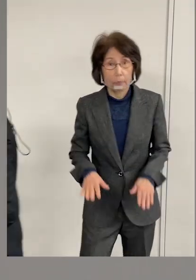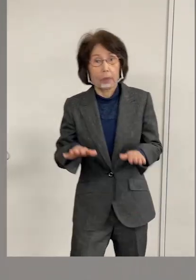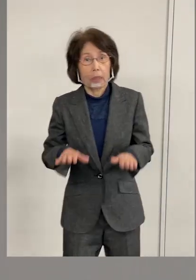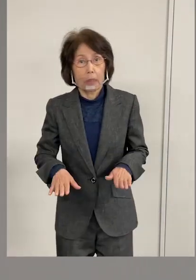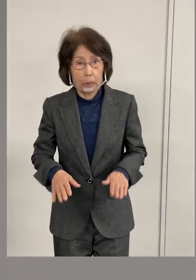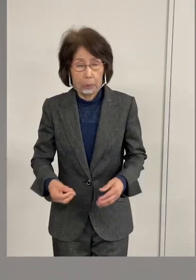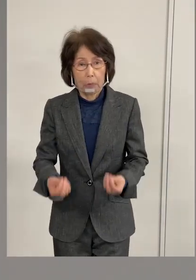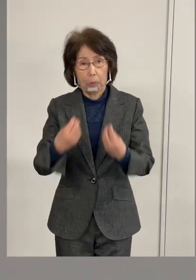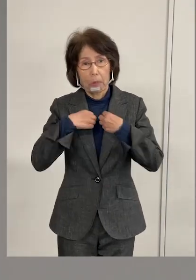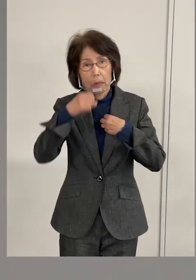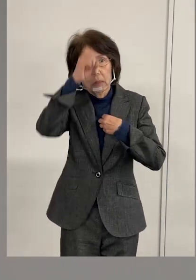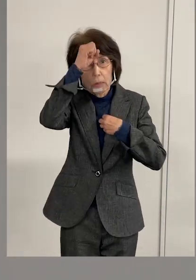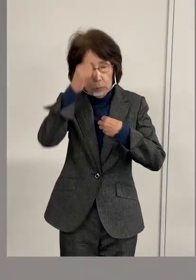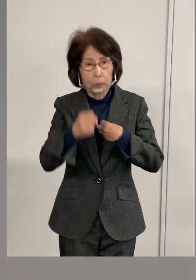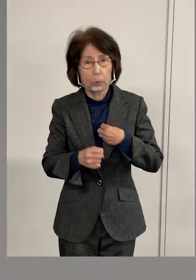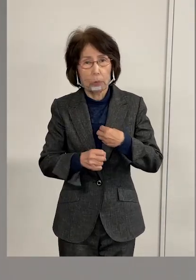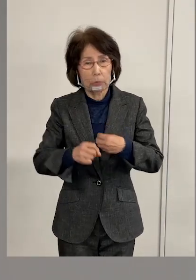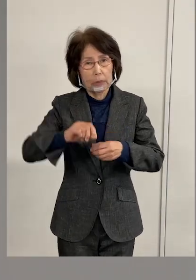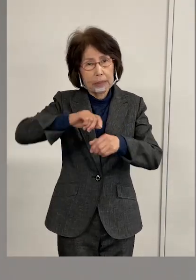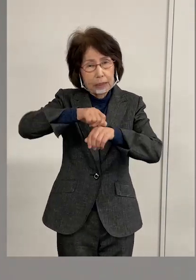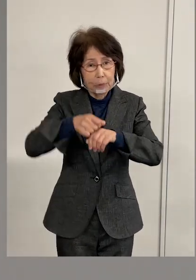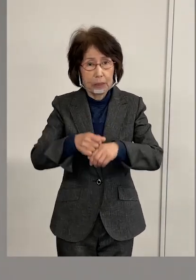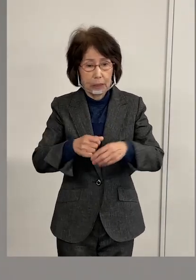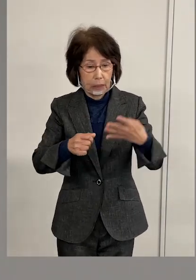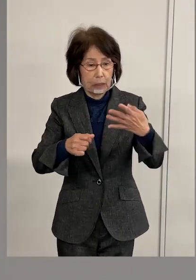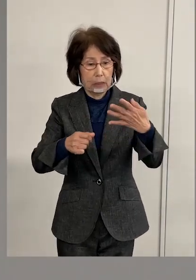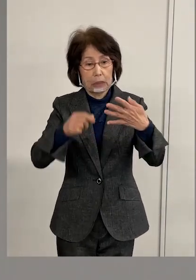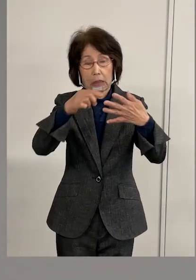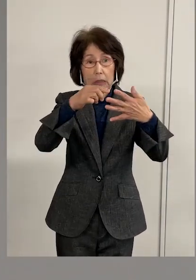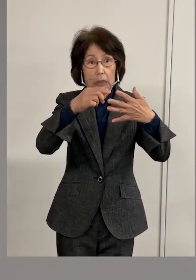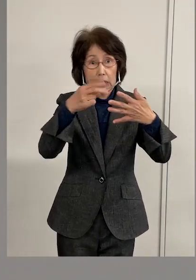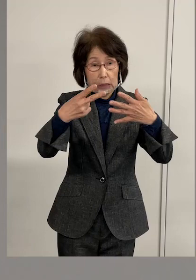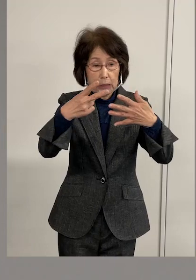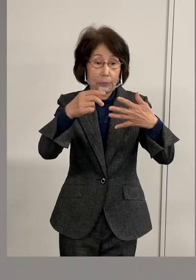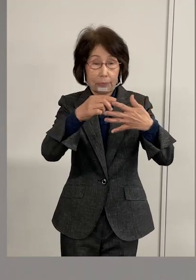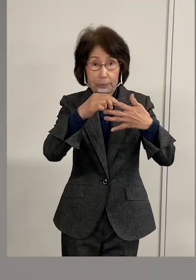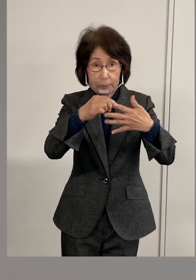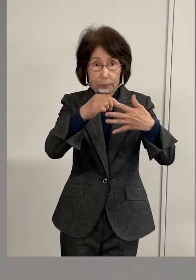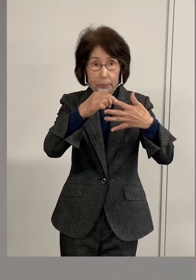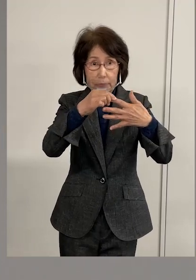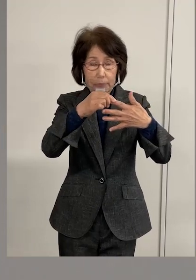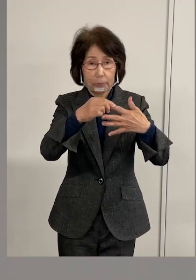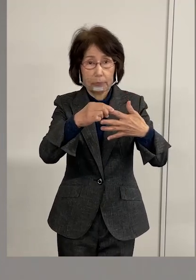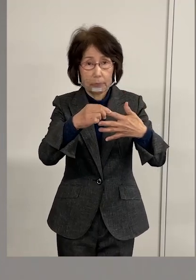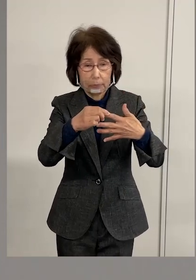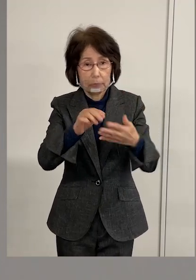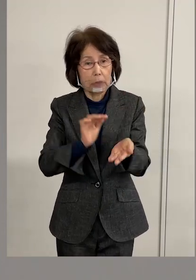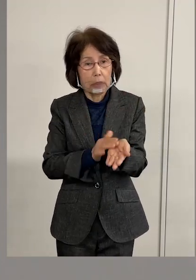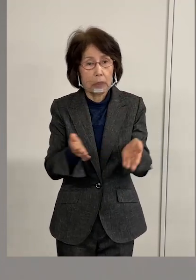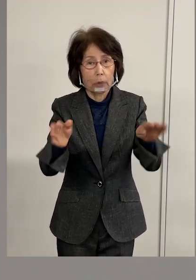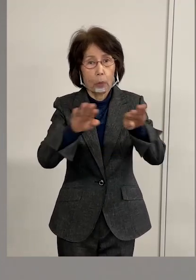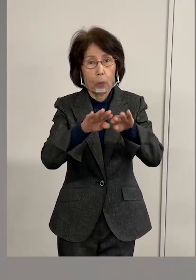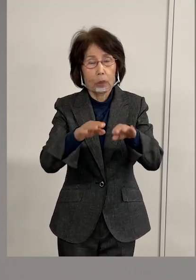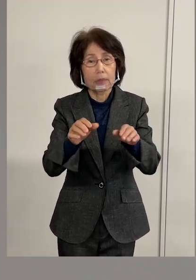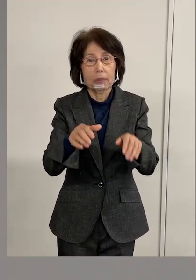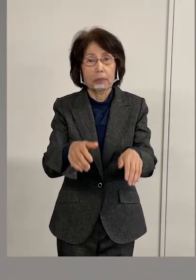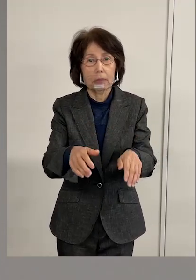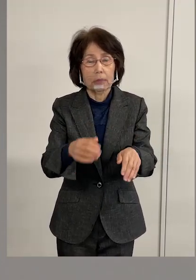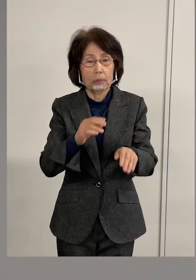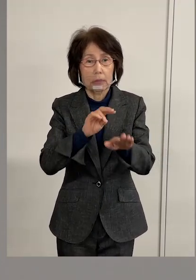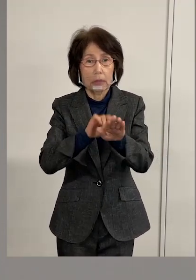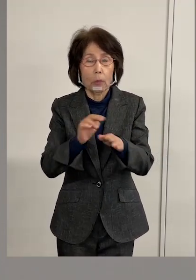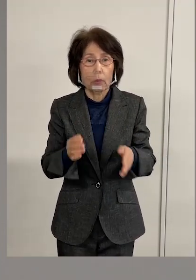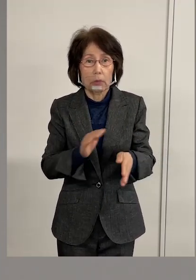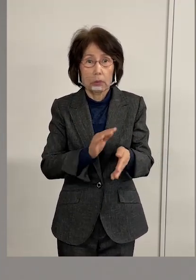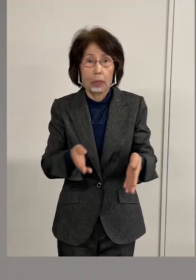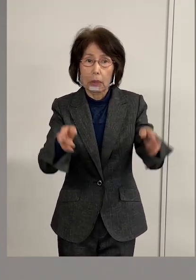最も厳しい二類相当ということになってますので、いわゆる医療センターとか、いわゆる総合